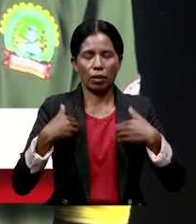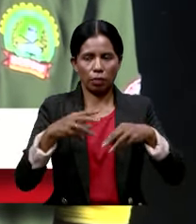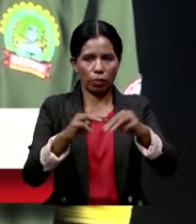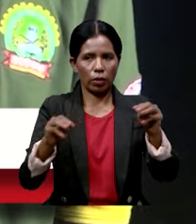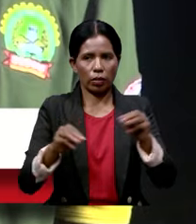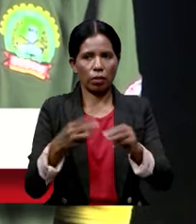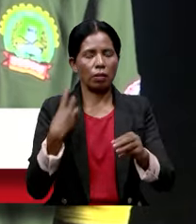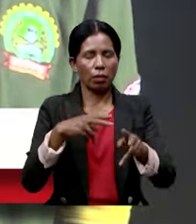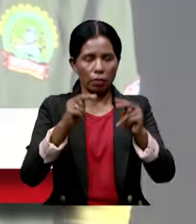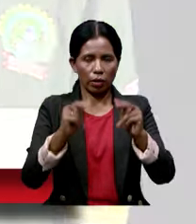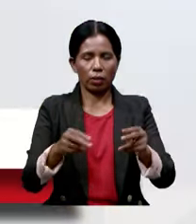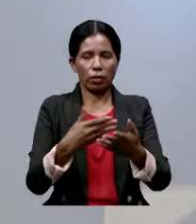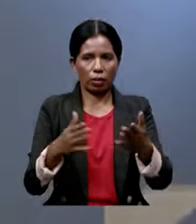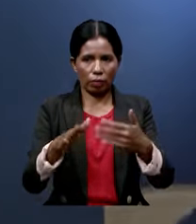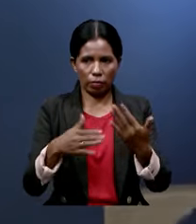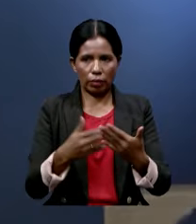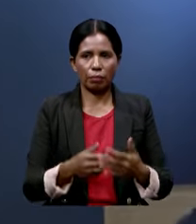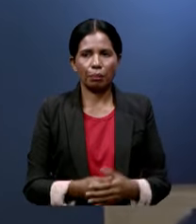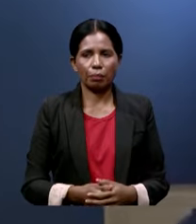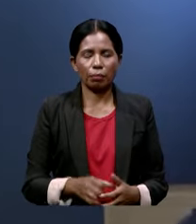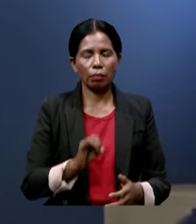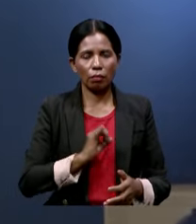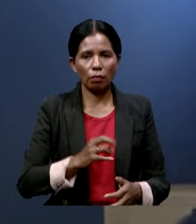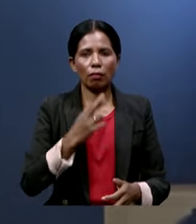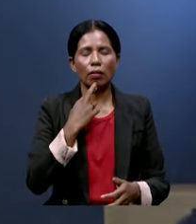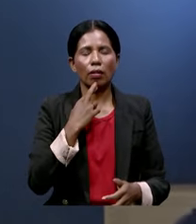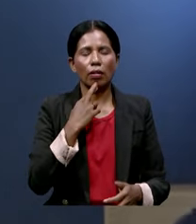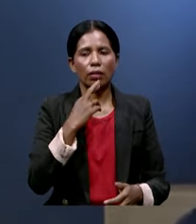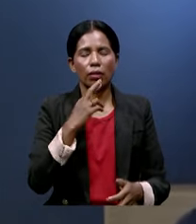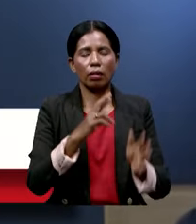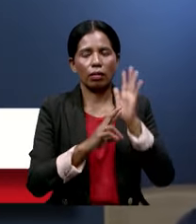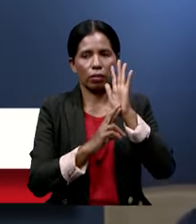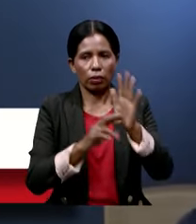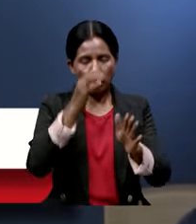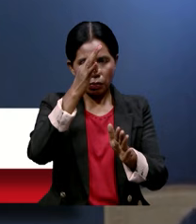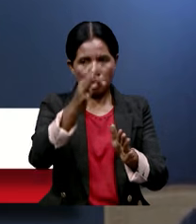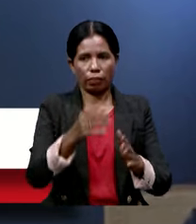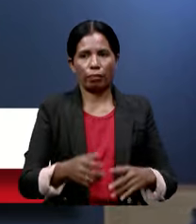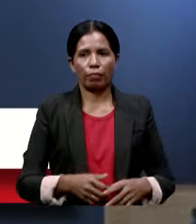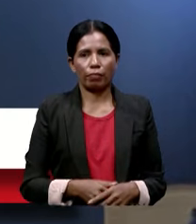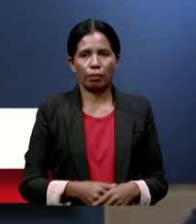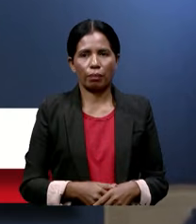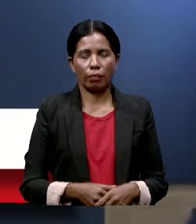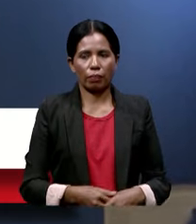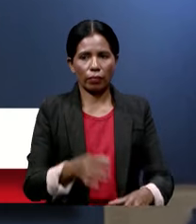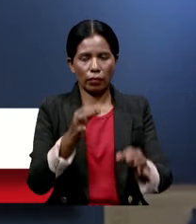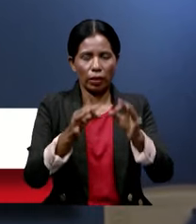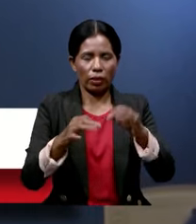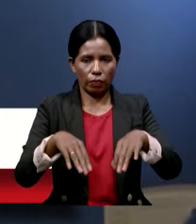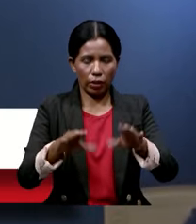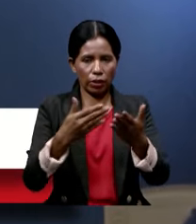ami presija tebes ba buat sir how recommenda ba futuru kare feira